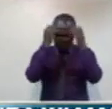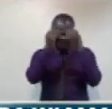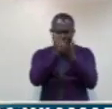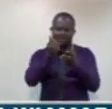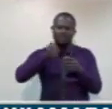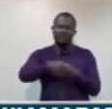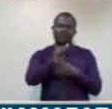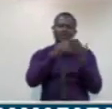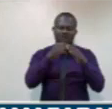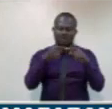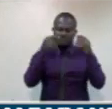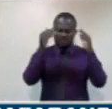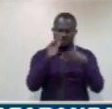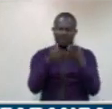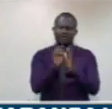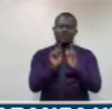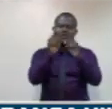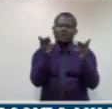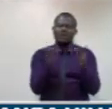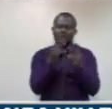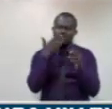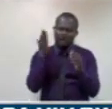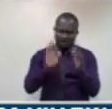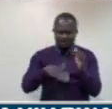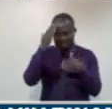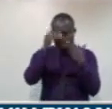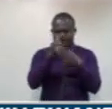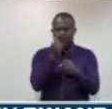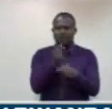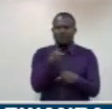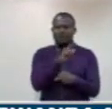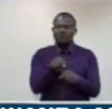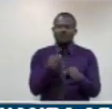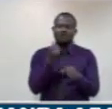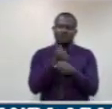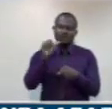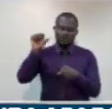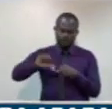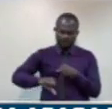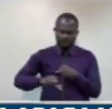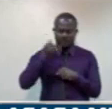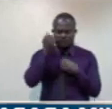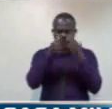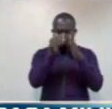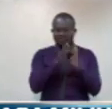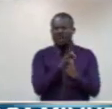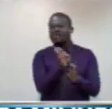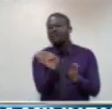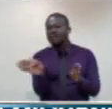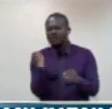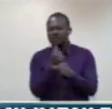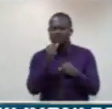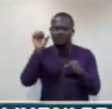nta rwangano rwafashije nyirabwo aho rukujyana n'ahantu habi kugukora amafuti akaza kugira nabi iyo umuntu yatannye aba yatannye